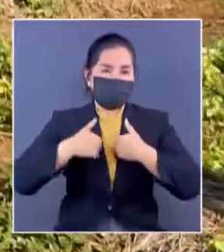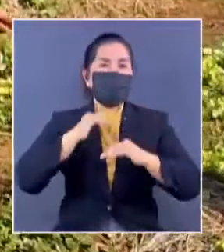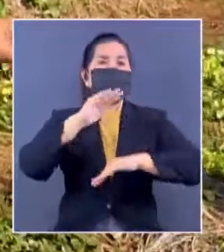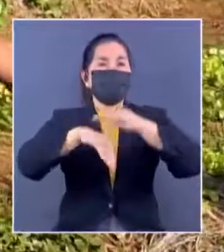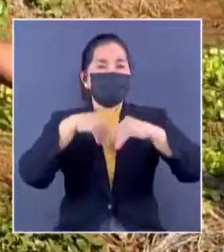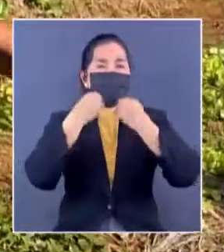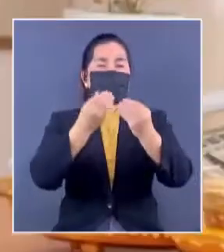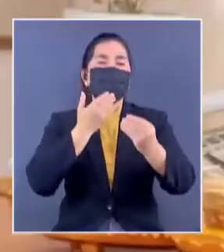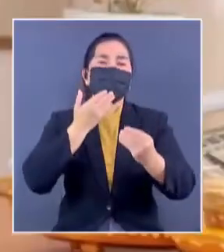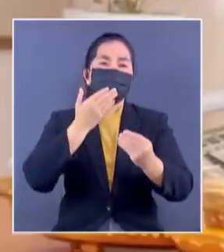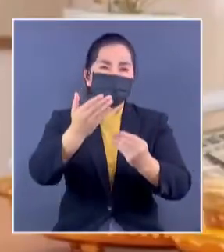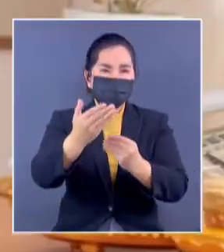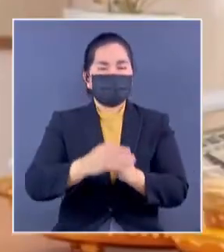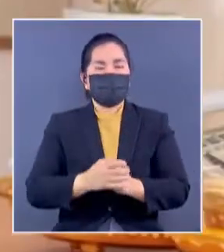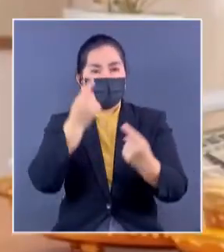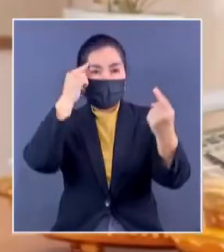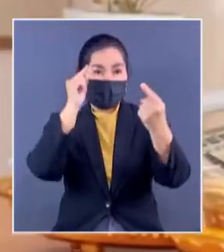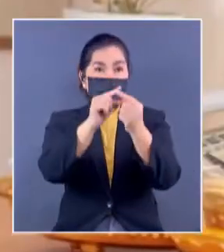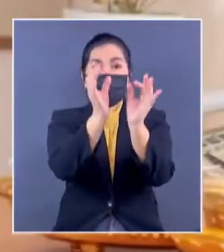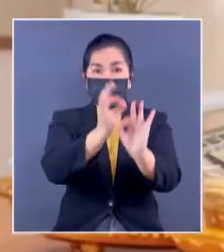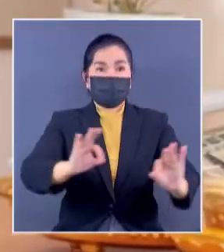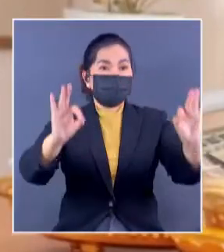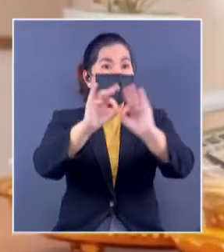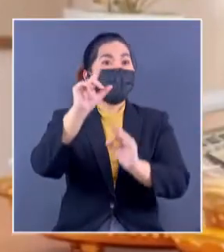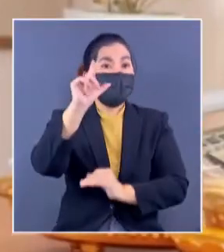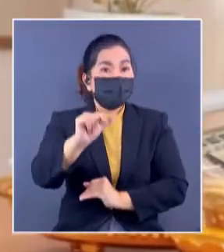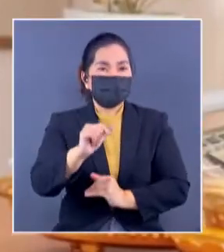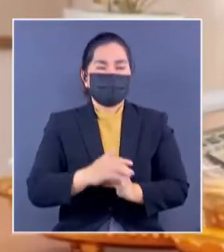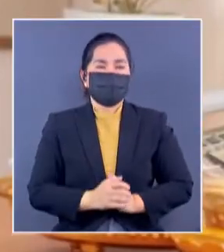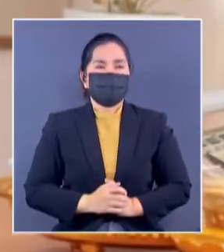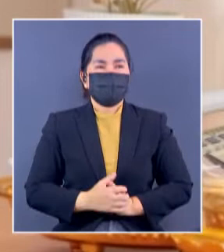ความมั่นคงของมนุษย์โดยเป้าหมายใหญ่นะครับก็คือการสร้าง